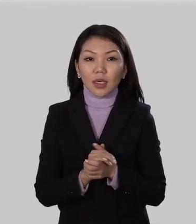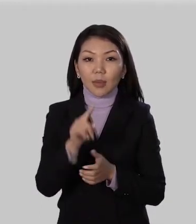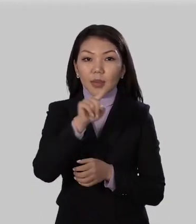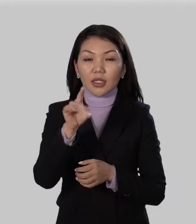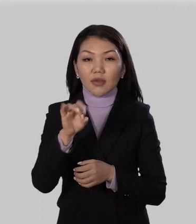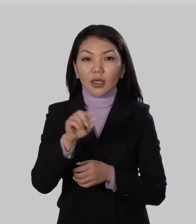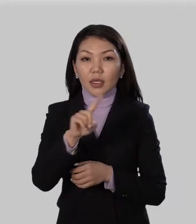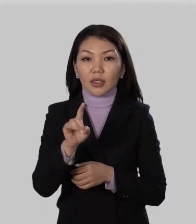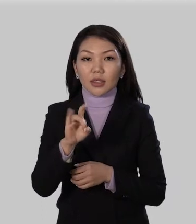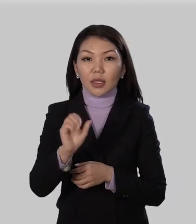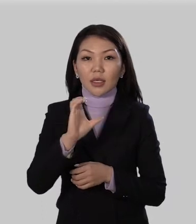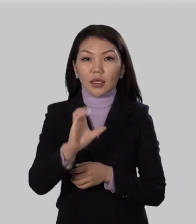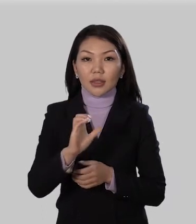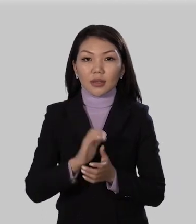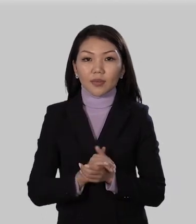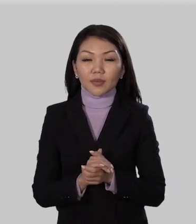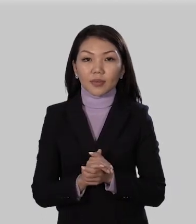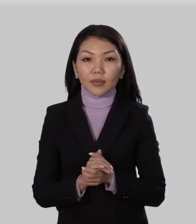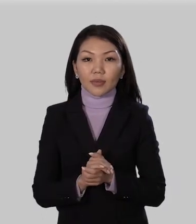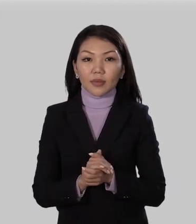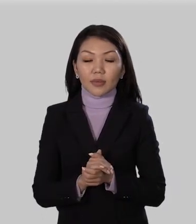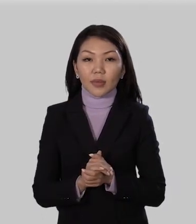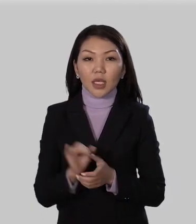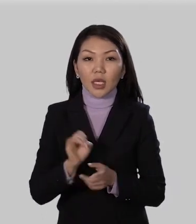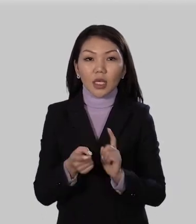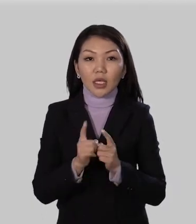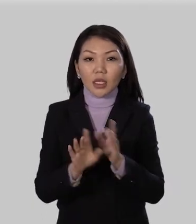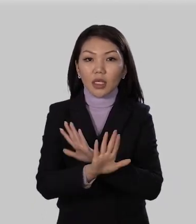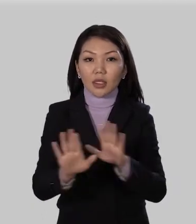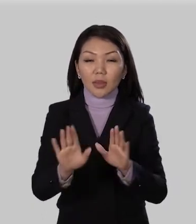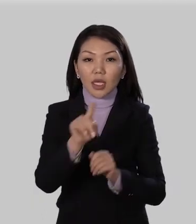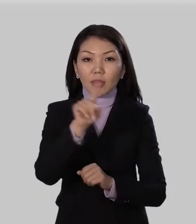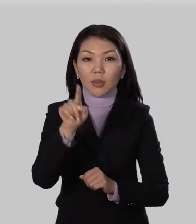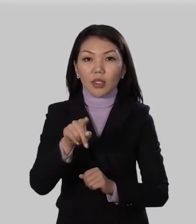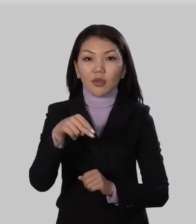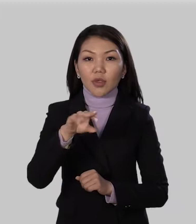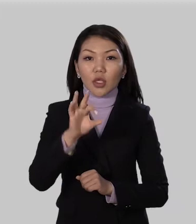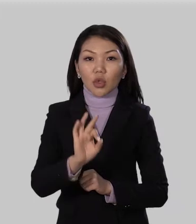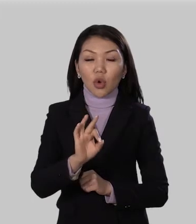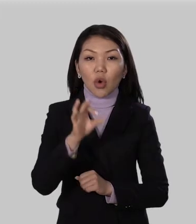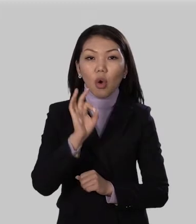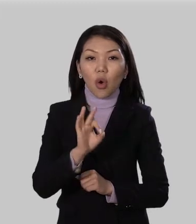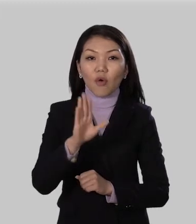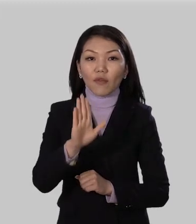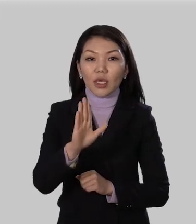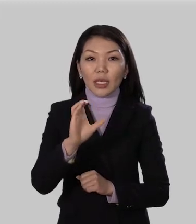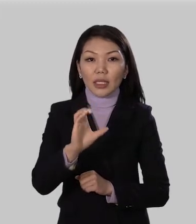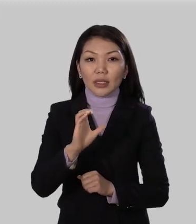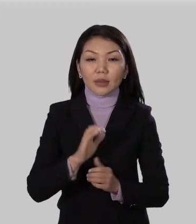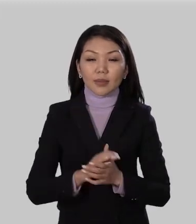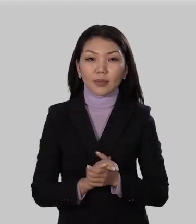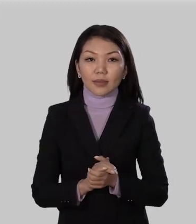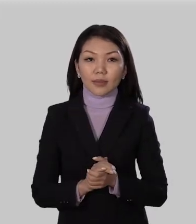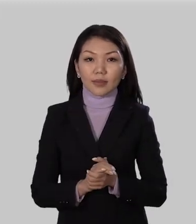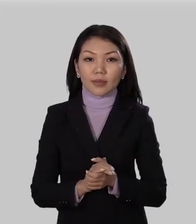Приставки «раз», «раз» и неизменяемые приставки «до», «о», «вы»,